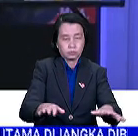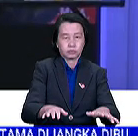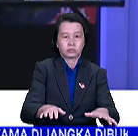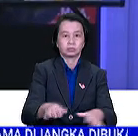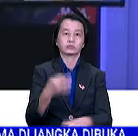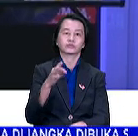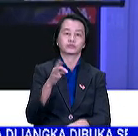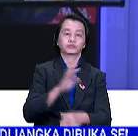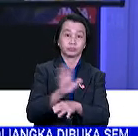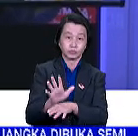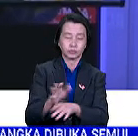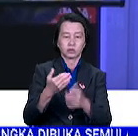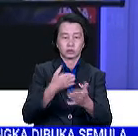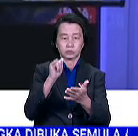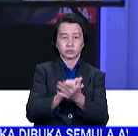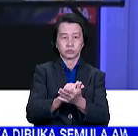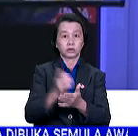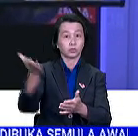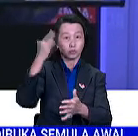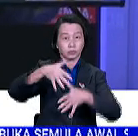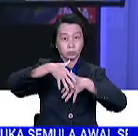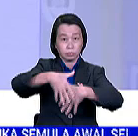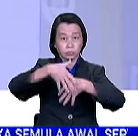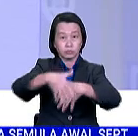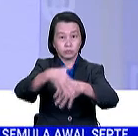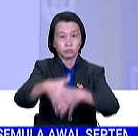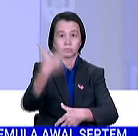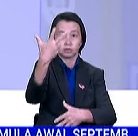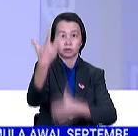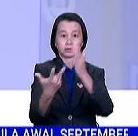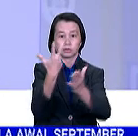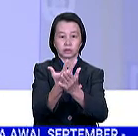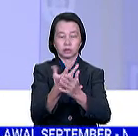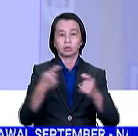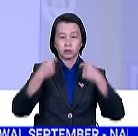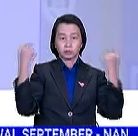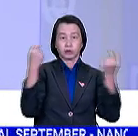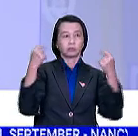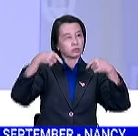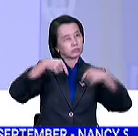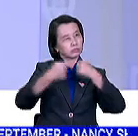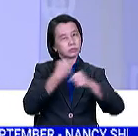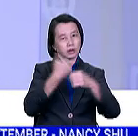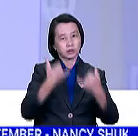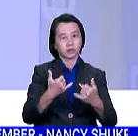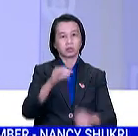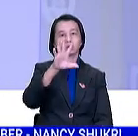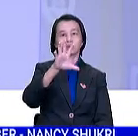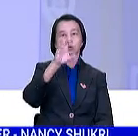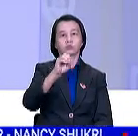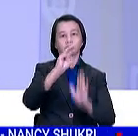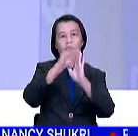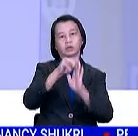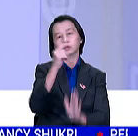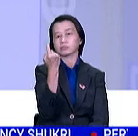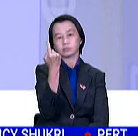COVID-19. Jika sebelum ini perarakan hingga 3 jam, sambutan tahun ini dihadkan kepada 50 minit